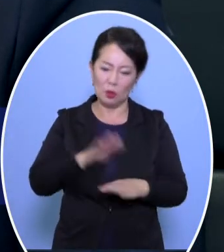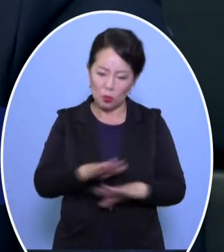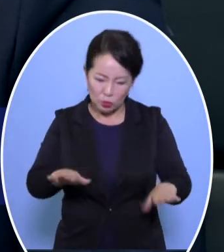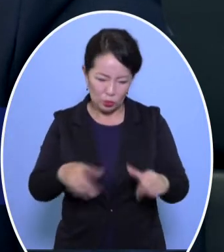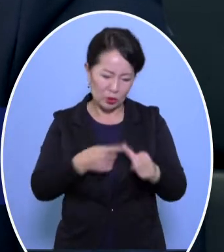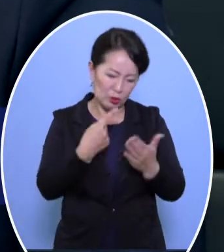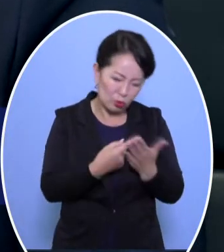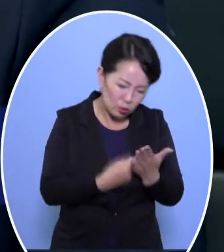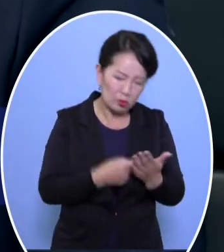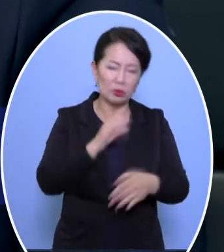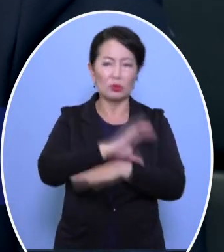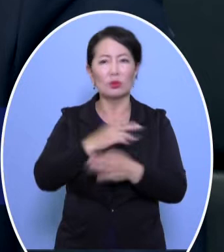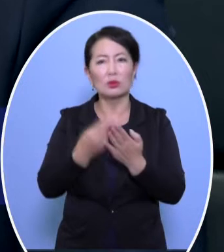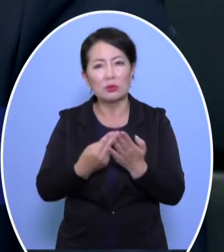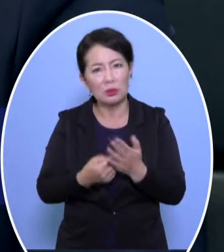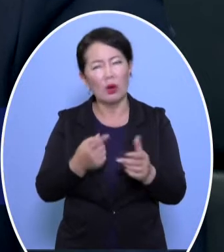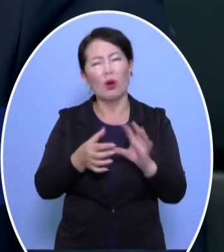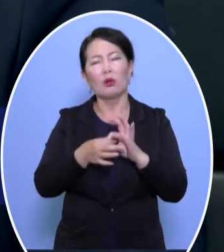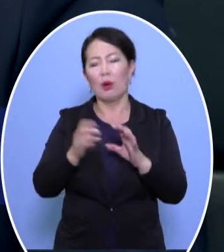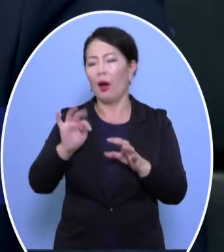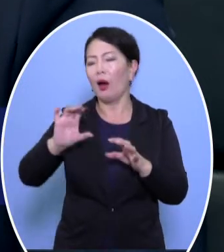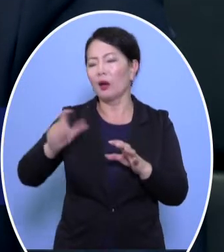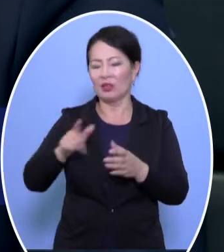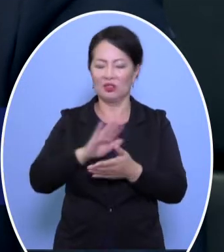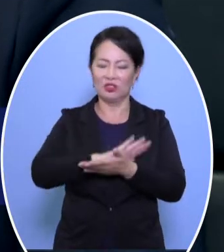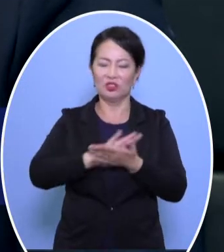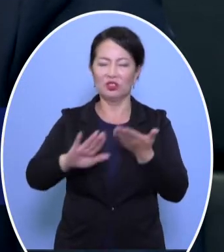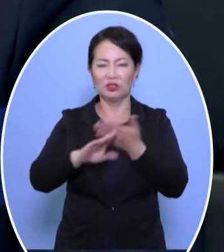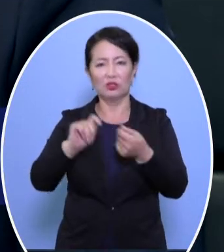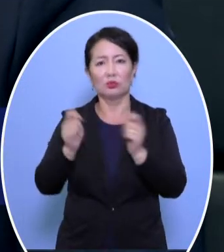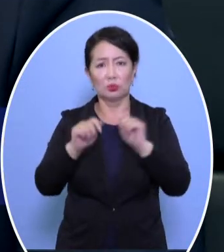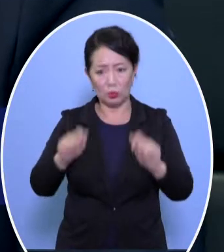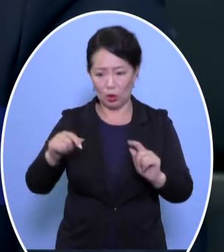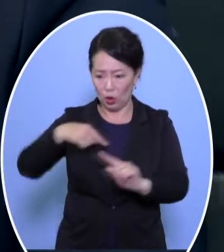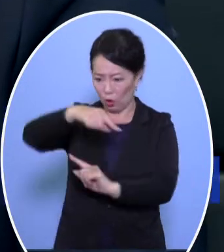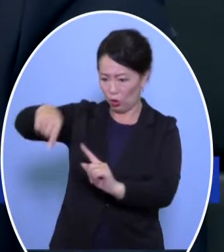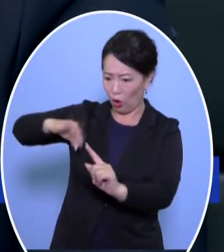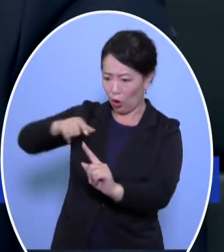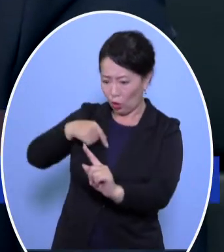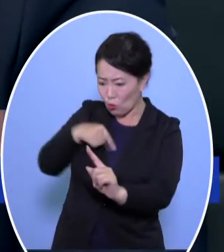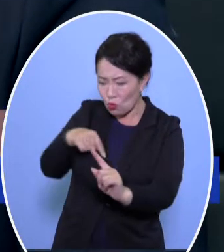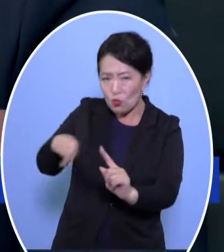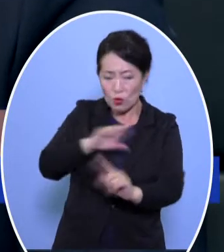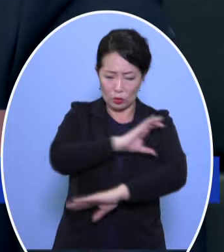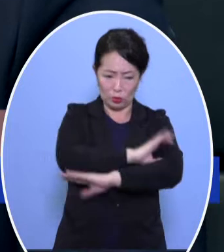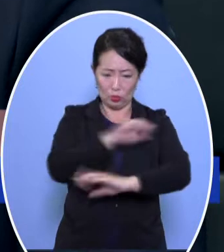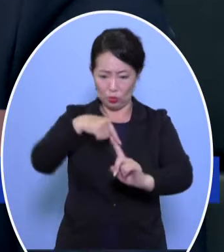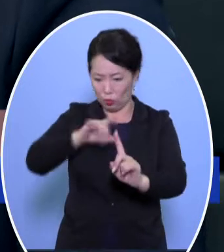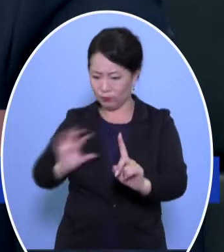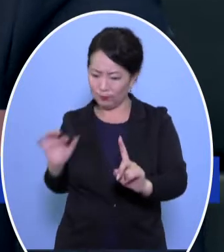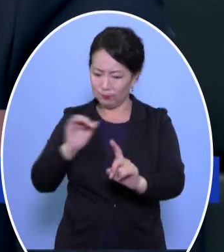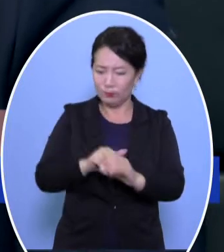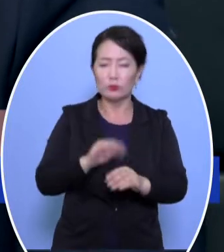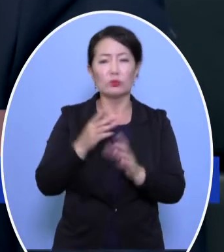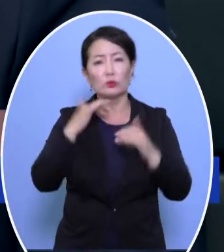хүүхдийнхээ бүртгэл сургууль цэцэрлэгийн бүртгэлтэй холбоотойгоор хаягийн шийдэл төлөвөнийг хэлэх за хамрын сурах тойргийнхаа дагуу хүүхдүүдэд онруулах талаар бас зөвлөмжүүдийг